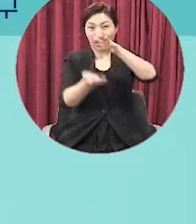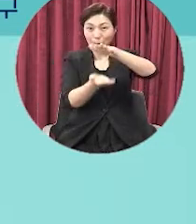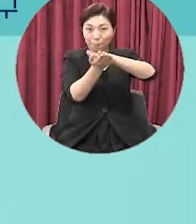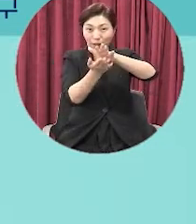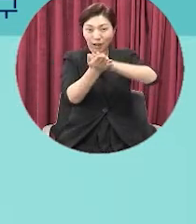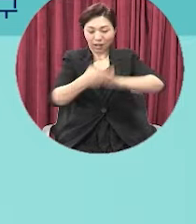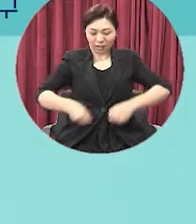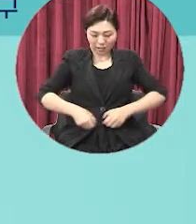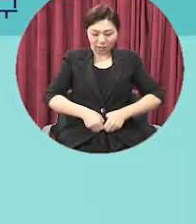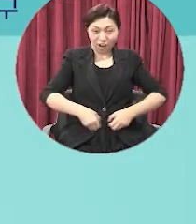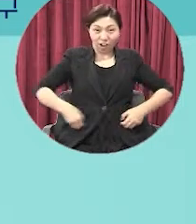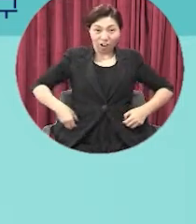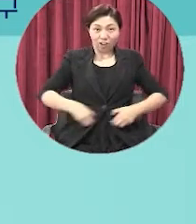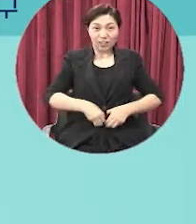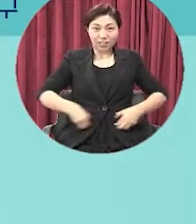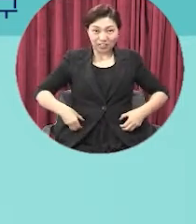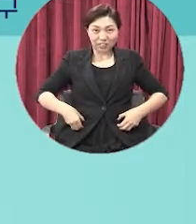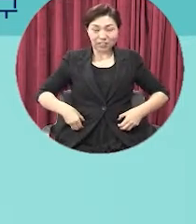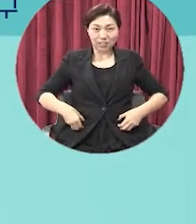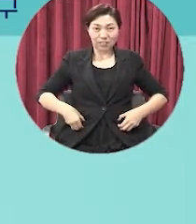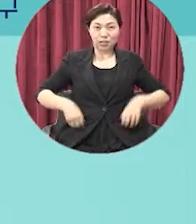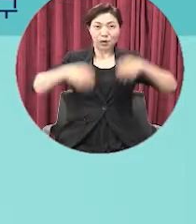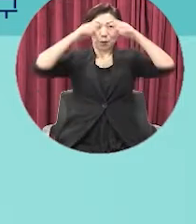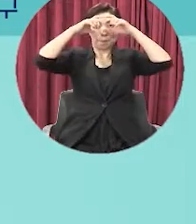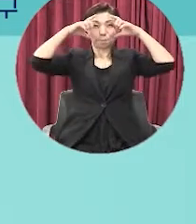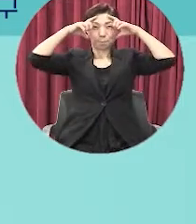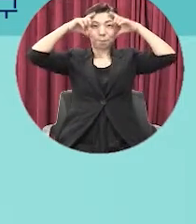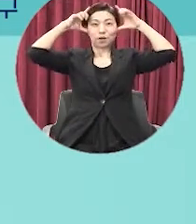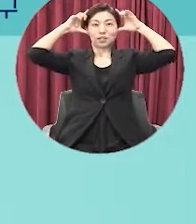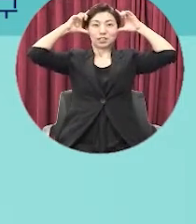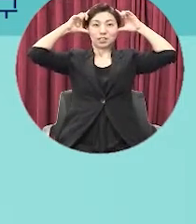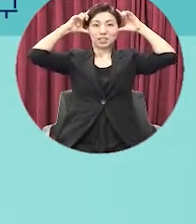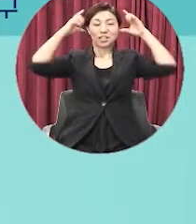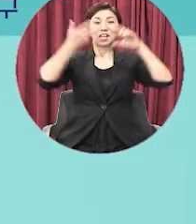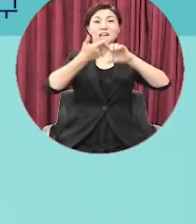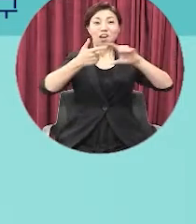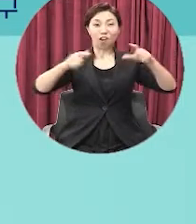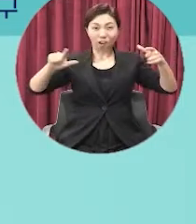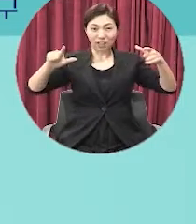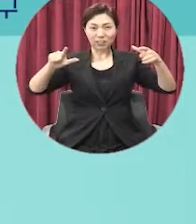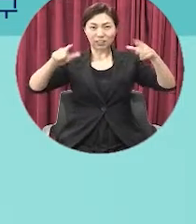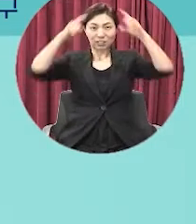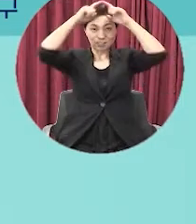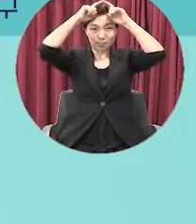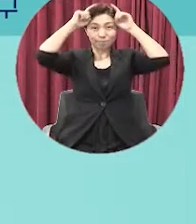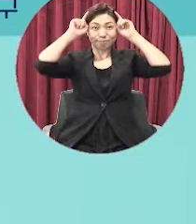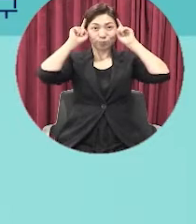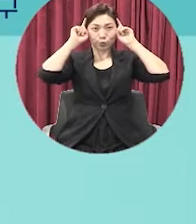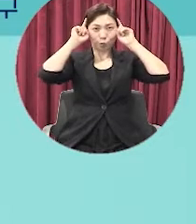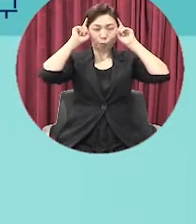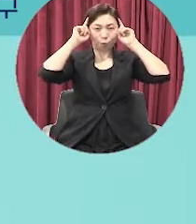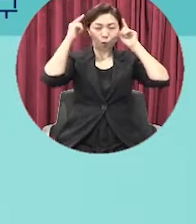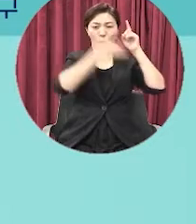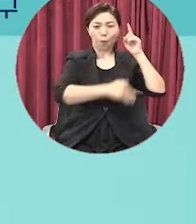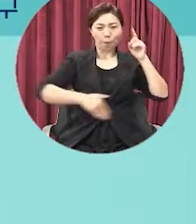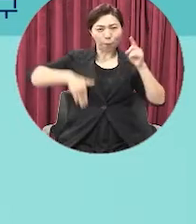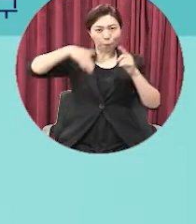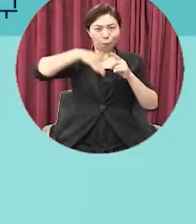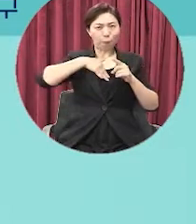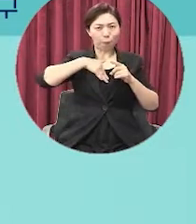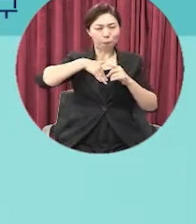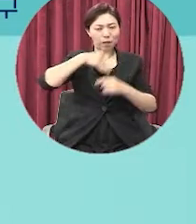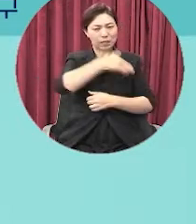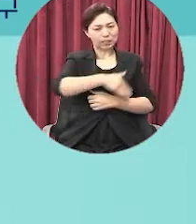띠 뭐 안 되는데 또는 머리되신 절은 다양한 장비를 통해서 생체 신호 옷들을 획득하고 있습니다